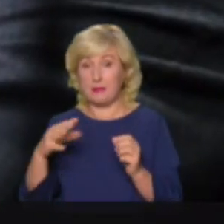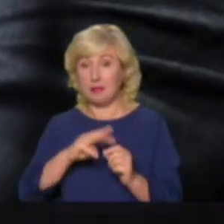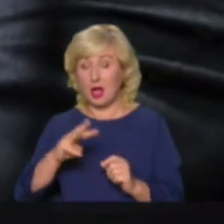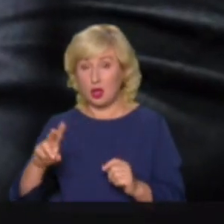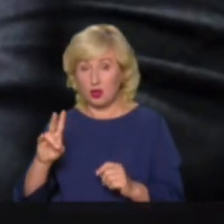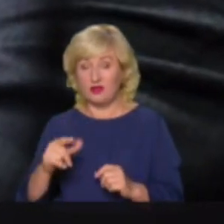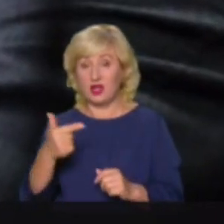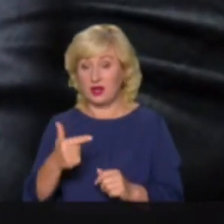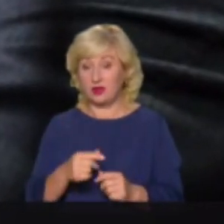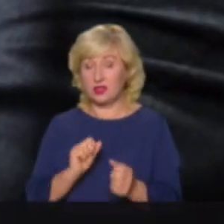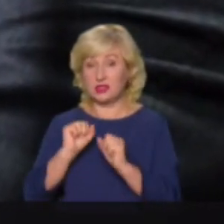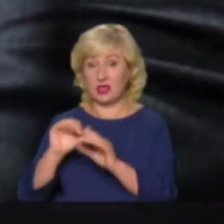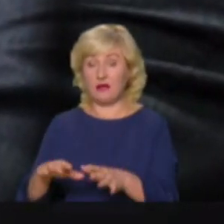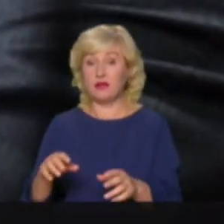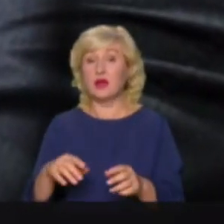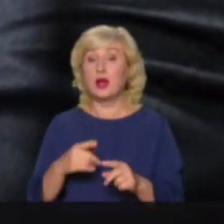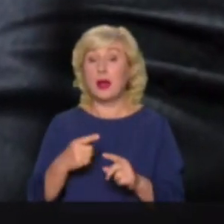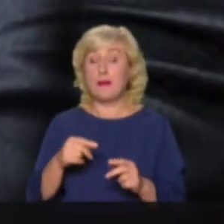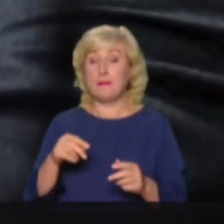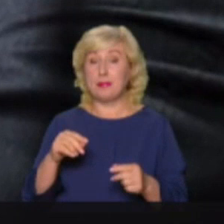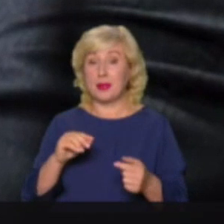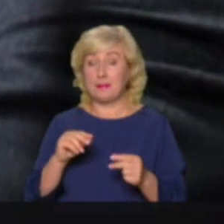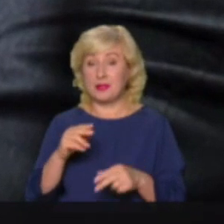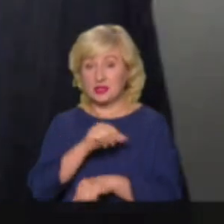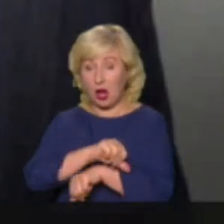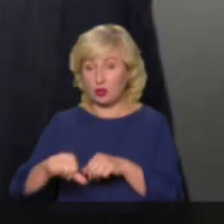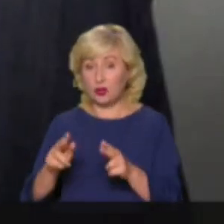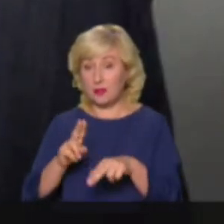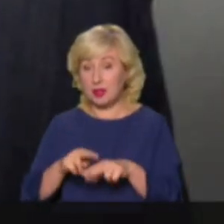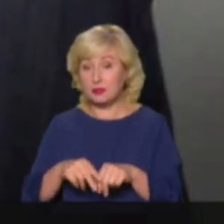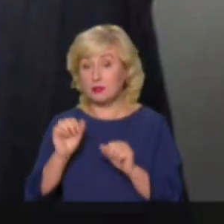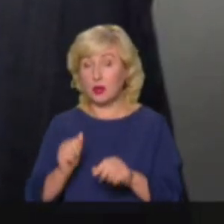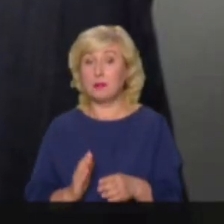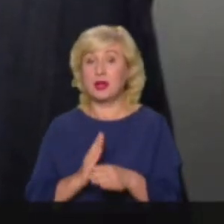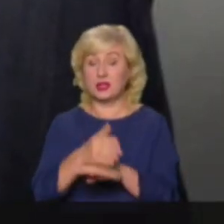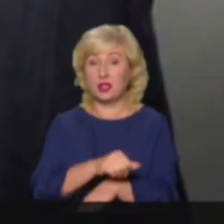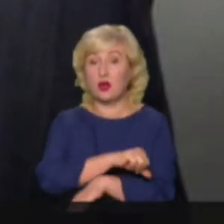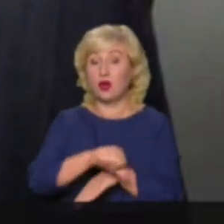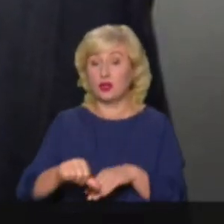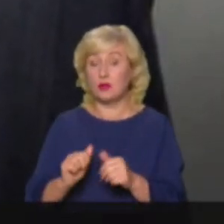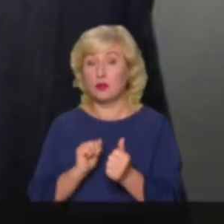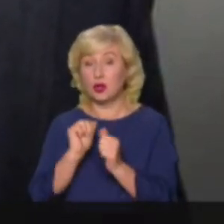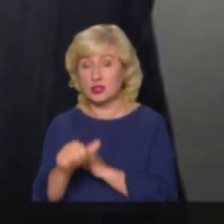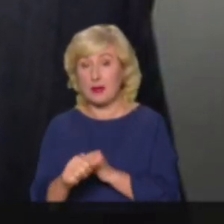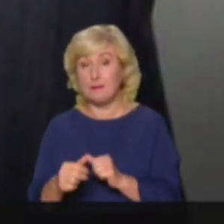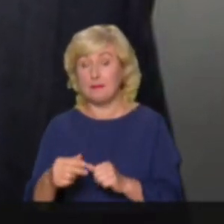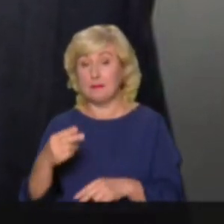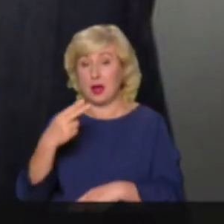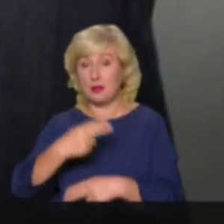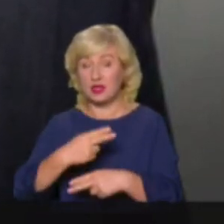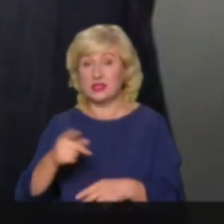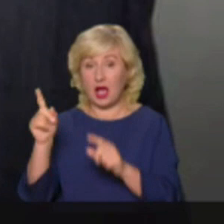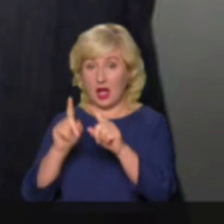Тому у спеціалізованій антикорупційній прокуратурі припускають, що він міг перетнути кордон поза пропускним пунктом у